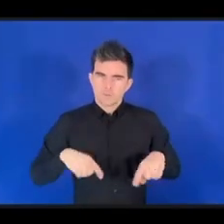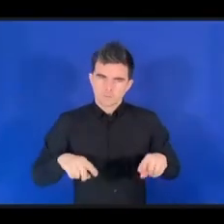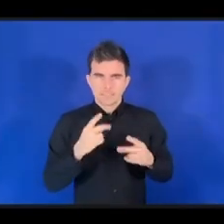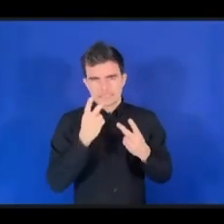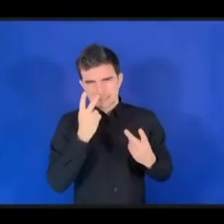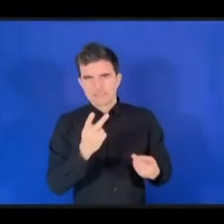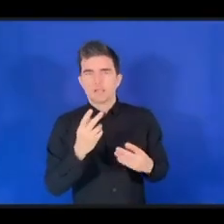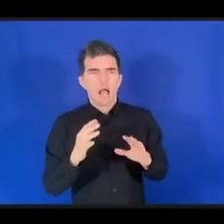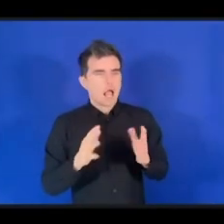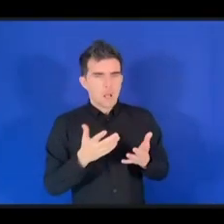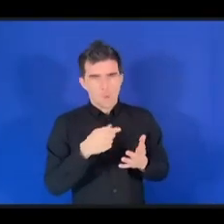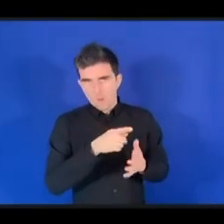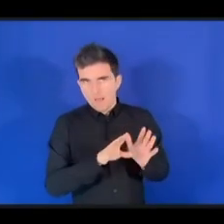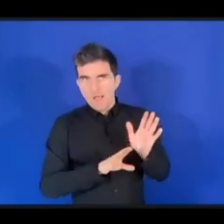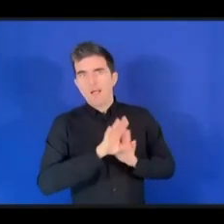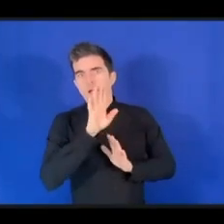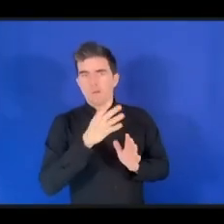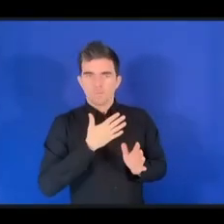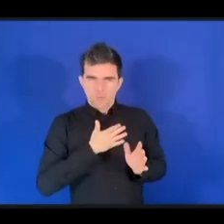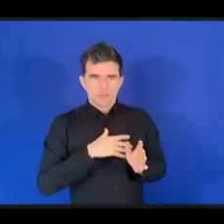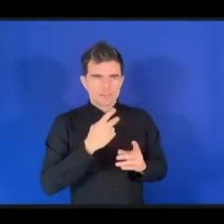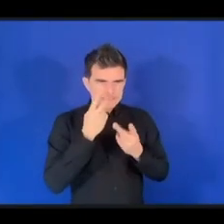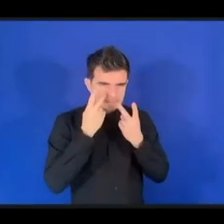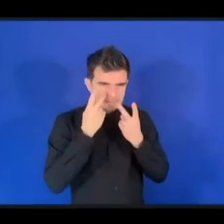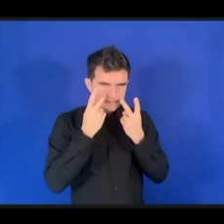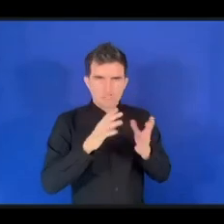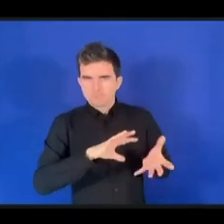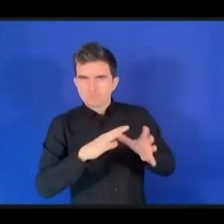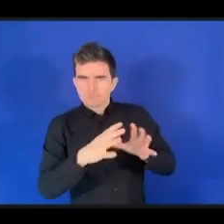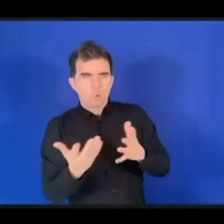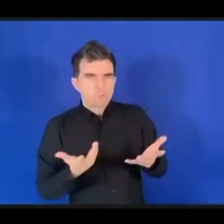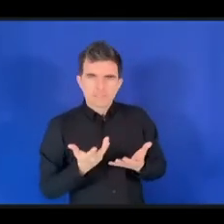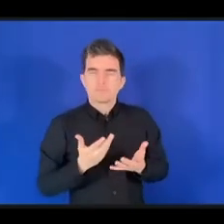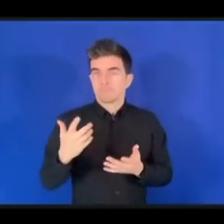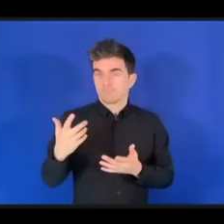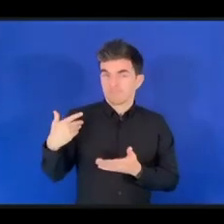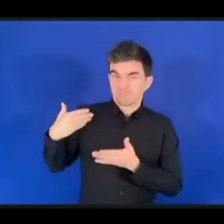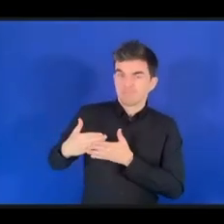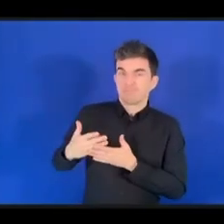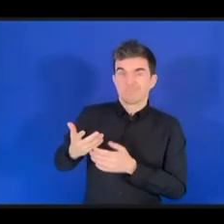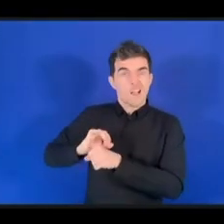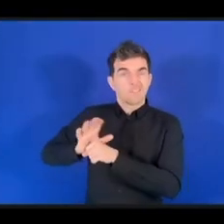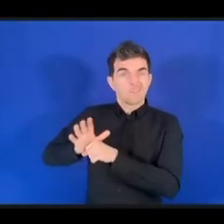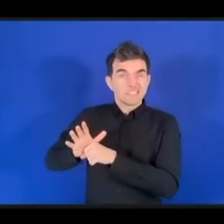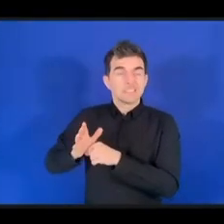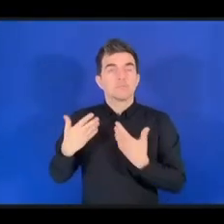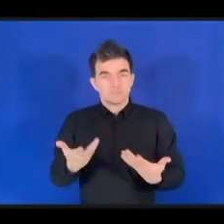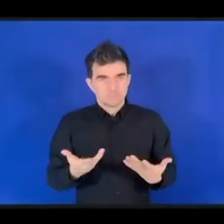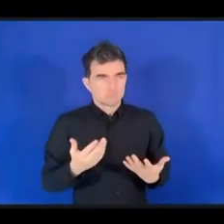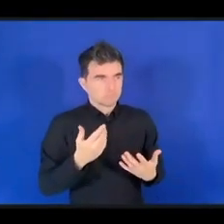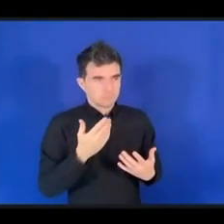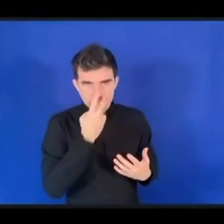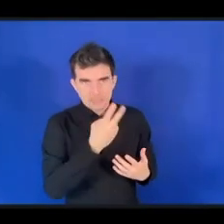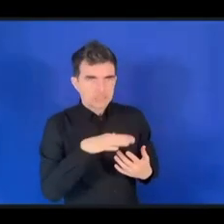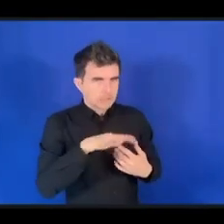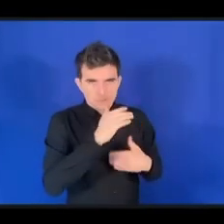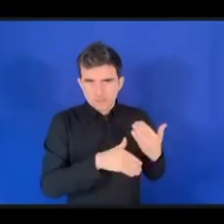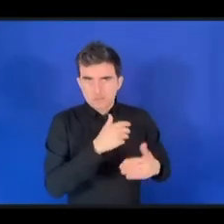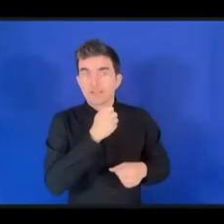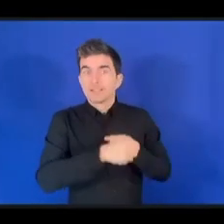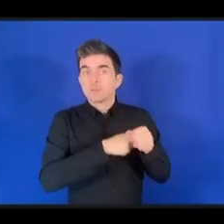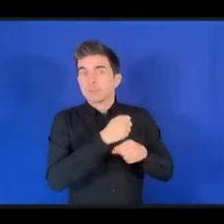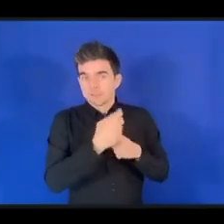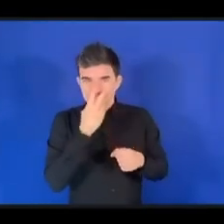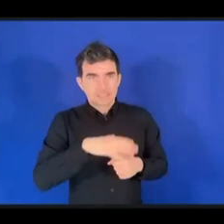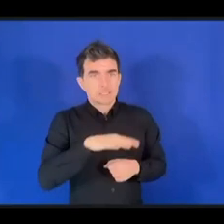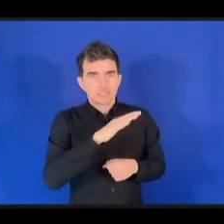répondre par exemple comme nous l'avons fait pendant la pandémie de covid pendant les années au cours des années la la